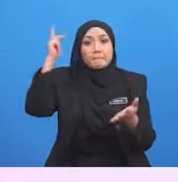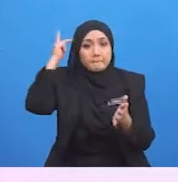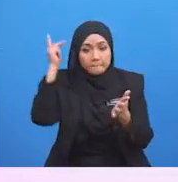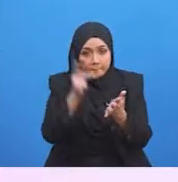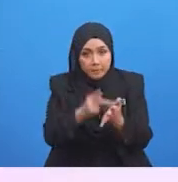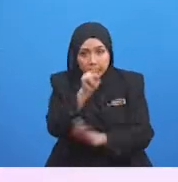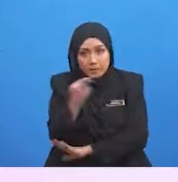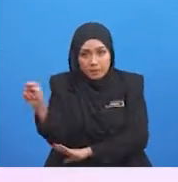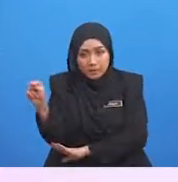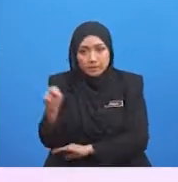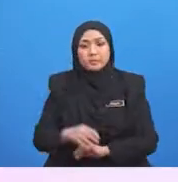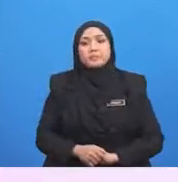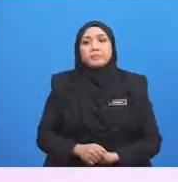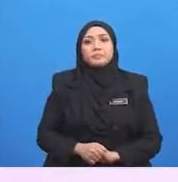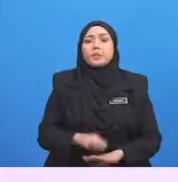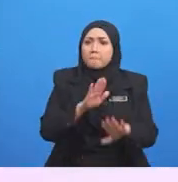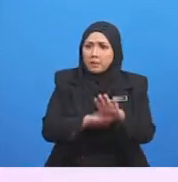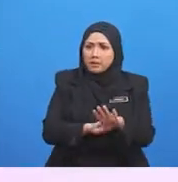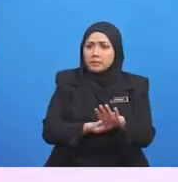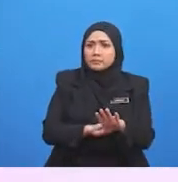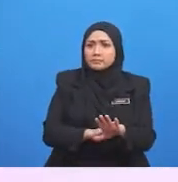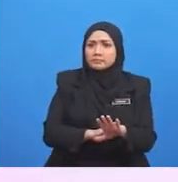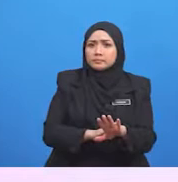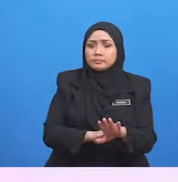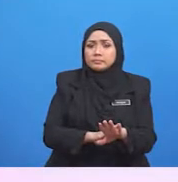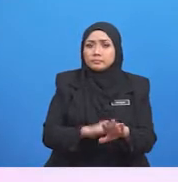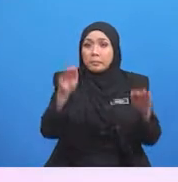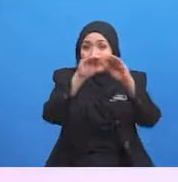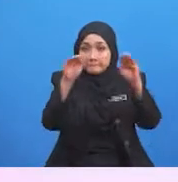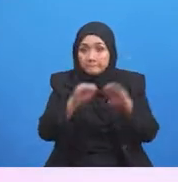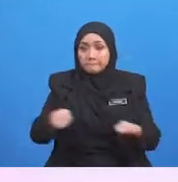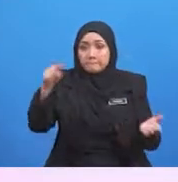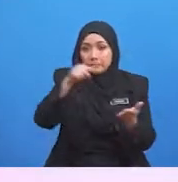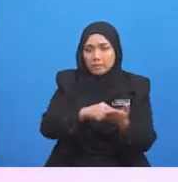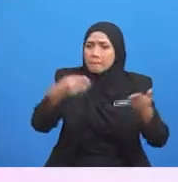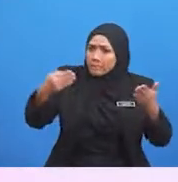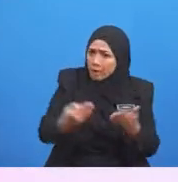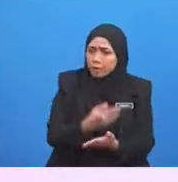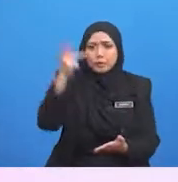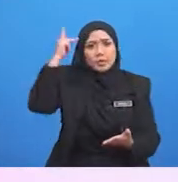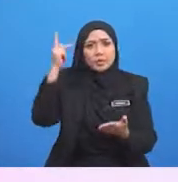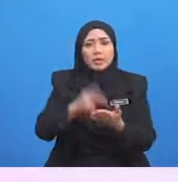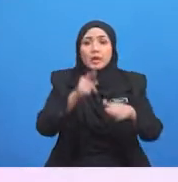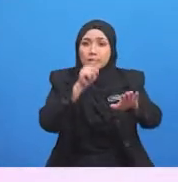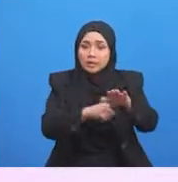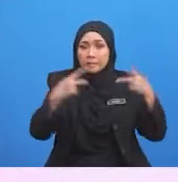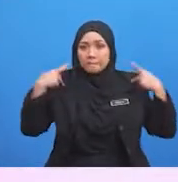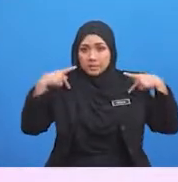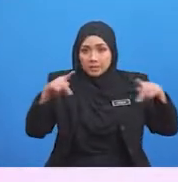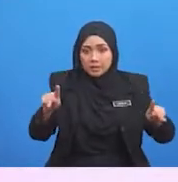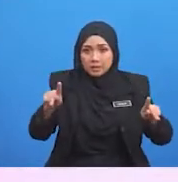pengenalan. Pada peringkat ini, produk masih baru diperkenalkan di pasaran. Ia